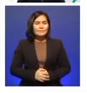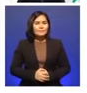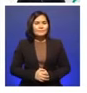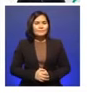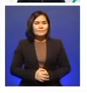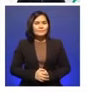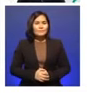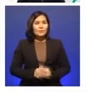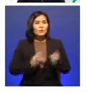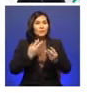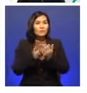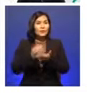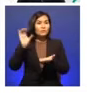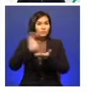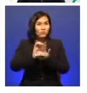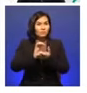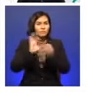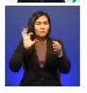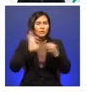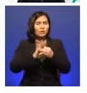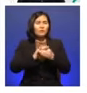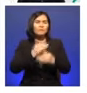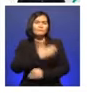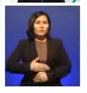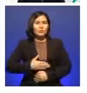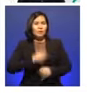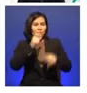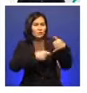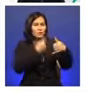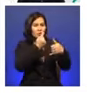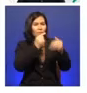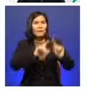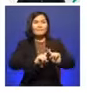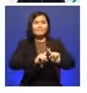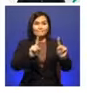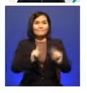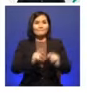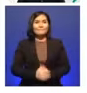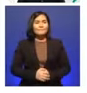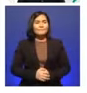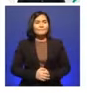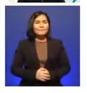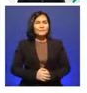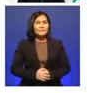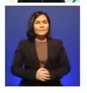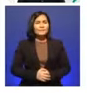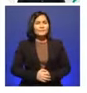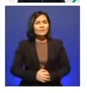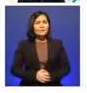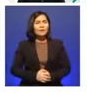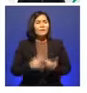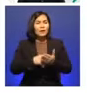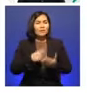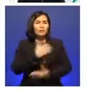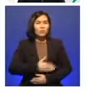จัดสรรงบประมาณรายหัวด้านสุขภาพนะครับก็ยังมีความต่างกันสำหรับหลักประกันสุขภาพและประกันสังคมไม่เกิน 4,000 บาทนะ